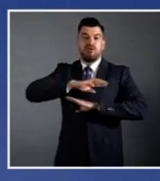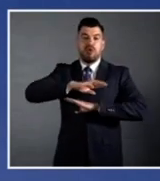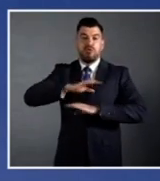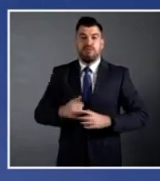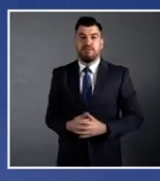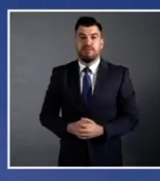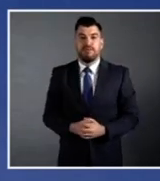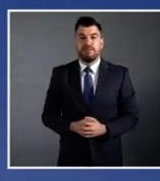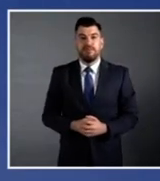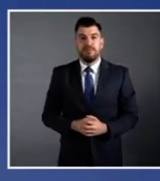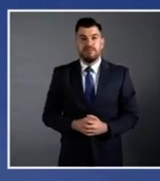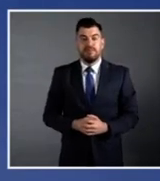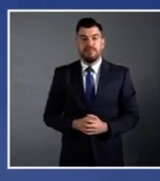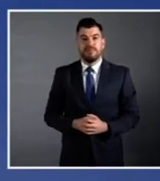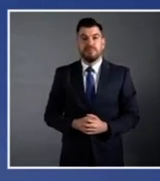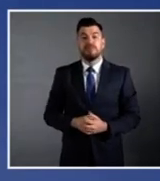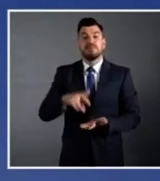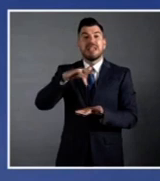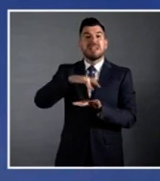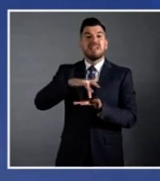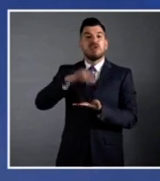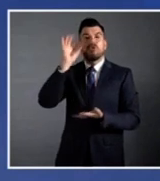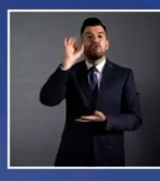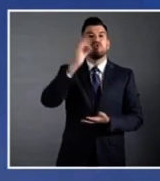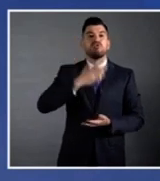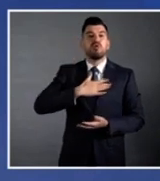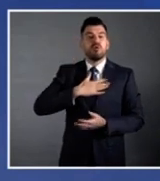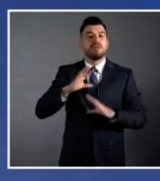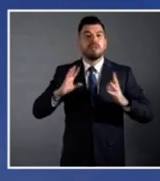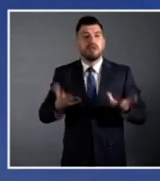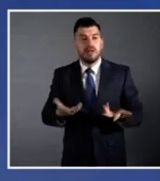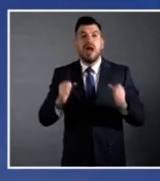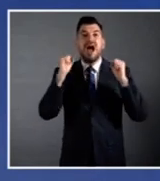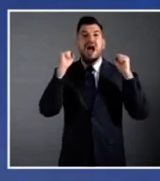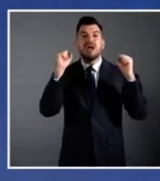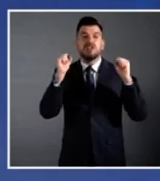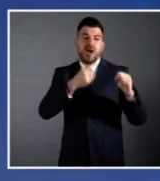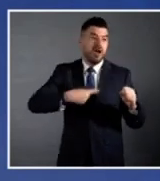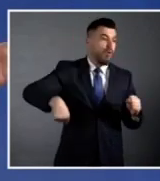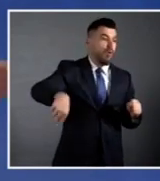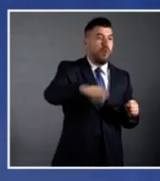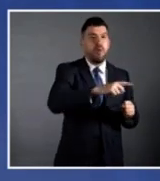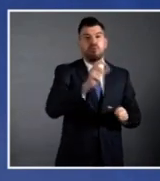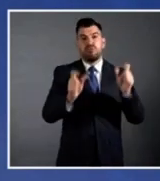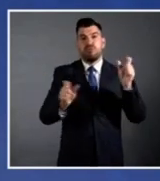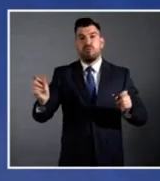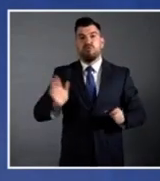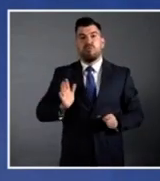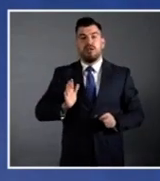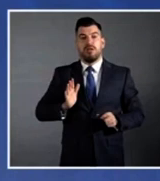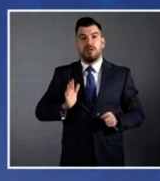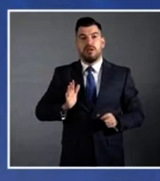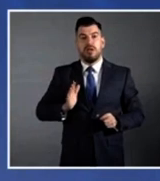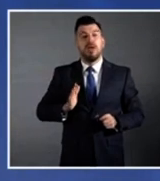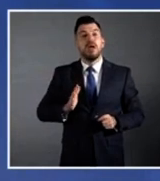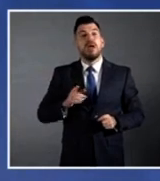Ταυτόχρονα, κεντρικός στόχος της πολιτικής μας είναι η ασφάλεια των πολιτών σε ολόκληρη τη χώρα. Είναι η προϋπόθεση για να υπάρχει η